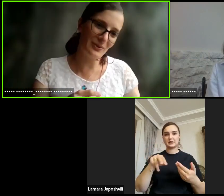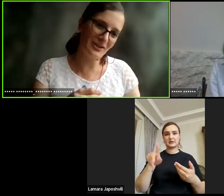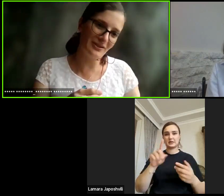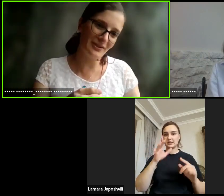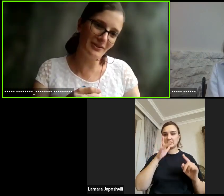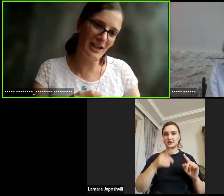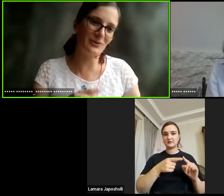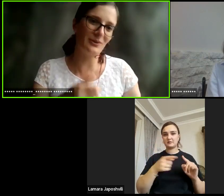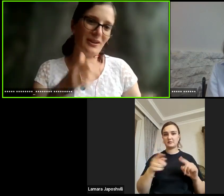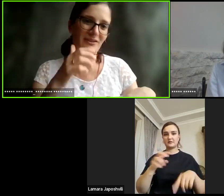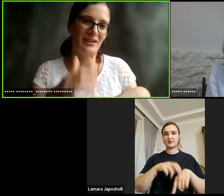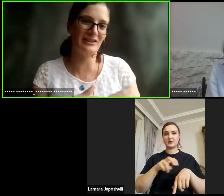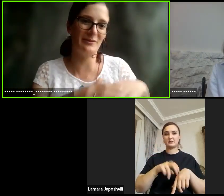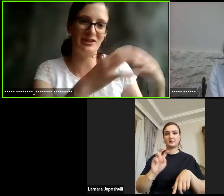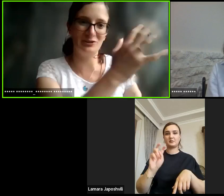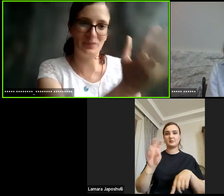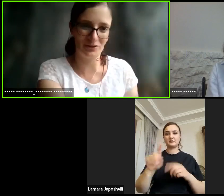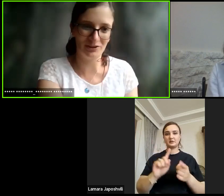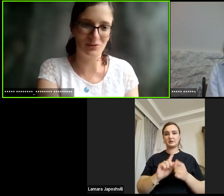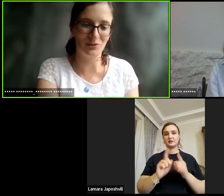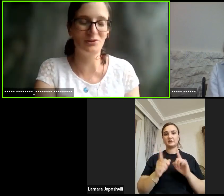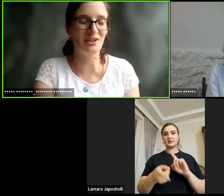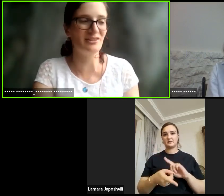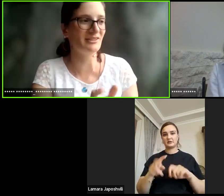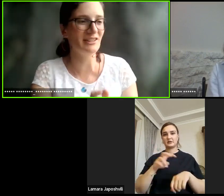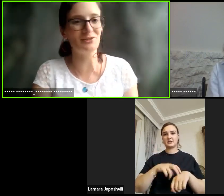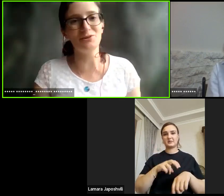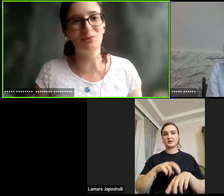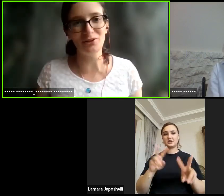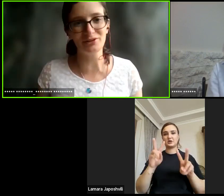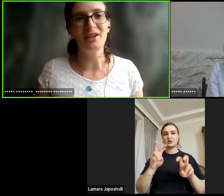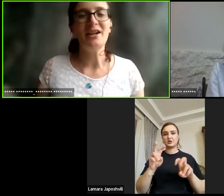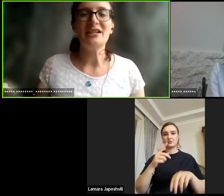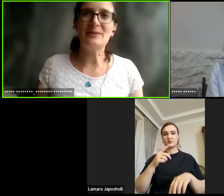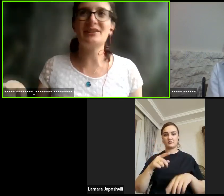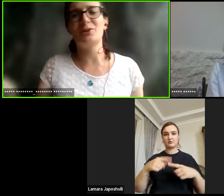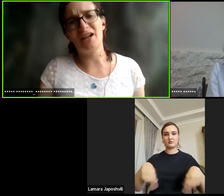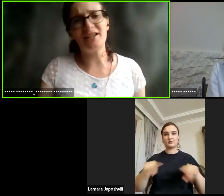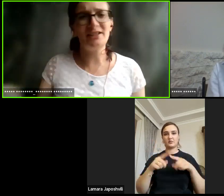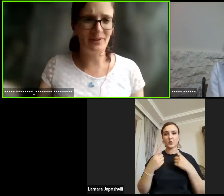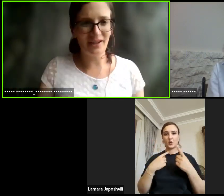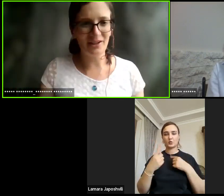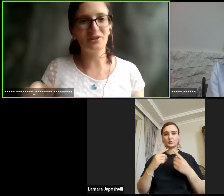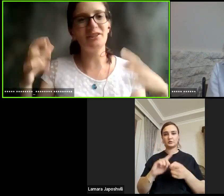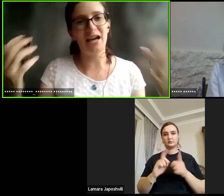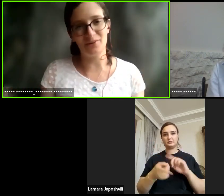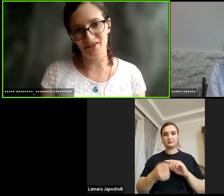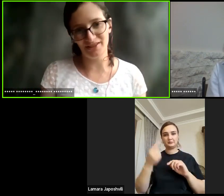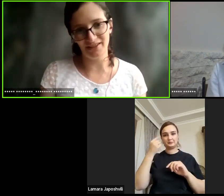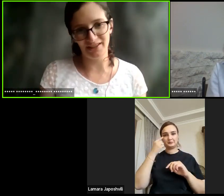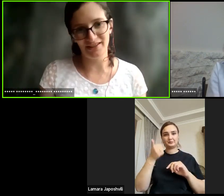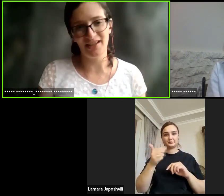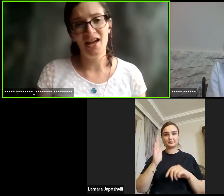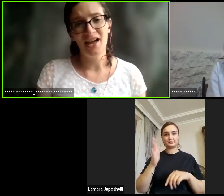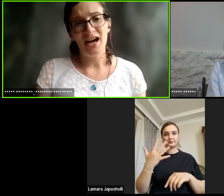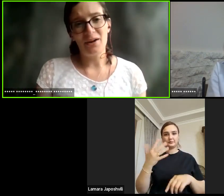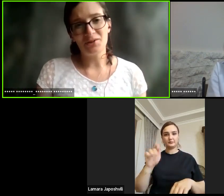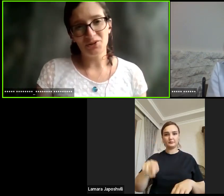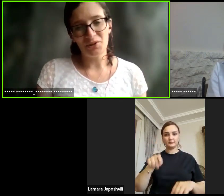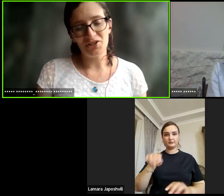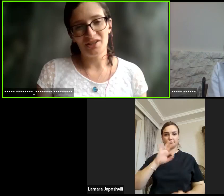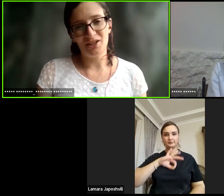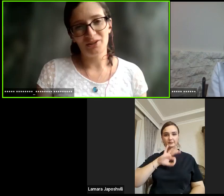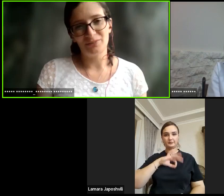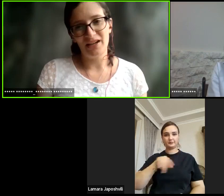ექიმთან მისვლის ნაცვლად და სამედიცინო პერსონალთან კონსულტაციის ნაცვლად უბრალოდ იფიქრა რომ კაი იქნება ხელჯოხი და თავისით იყიდა და